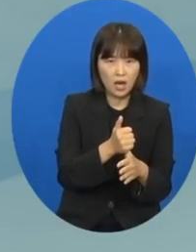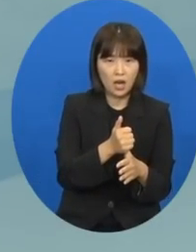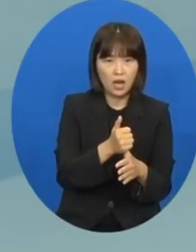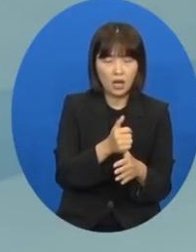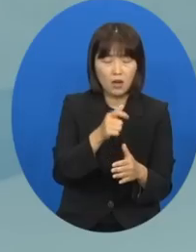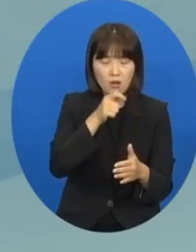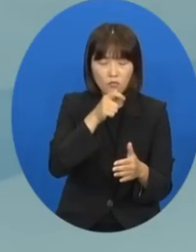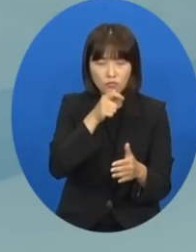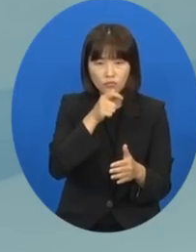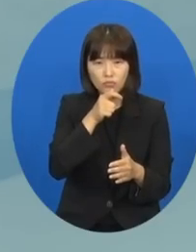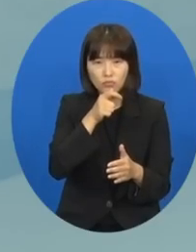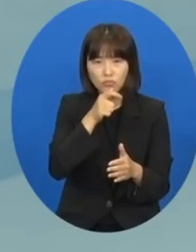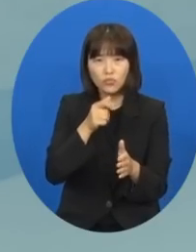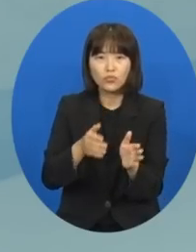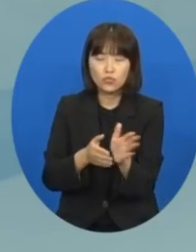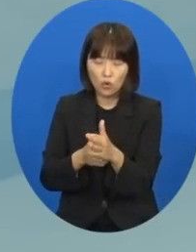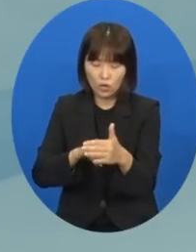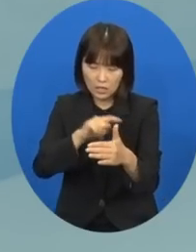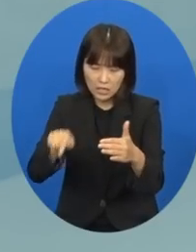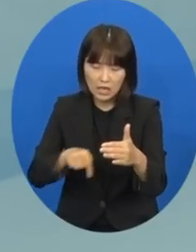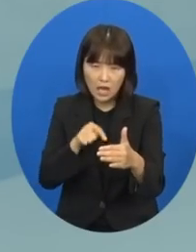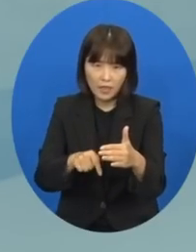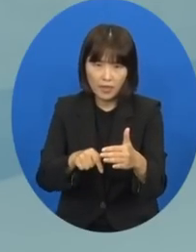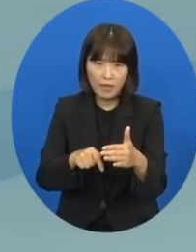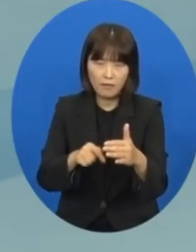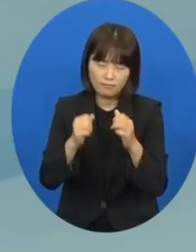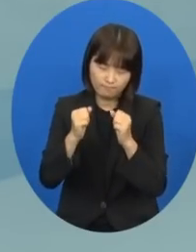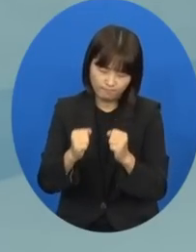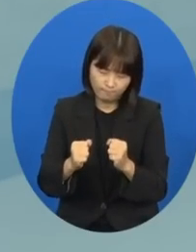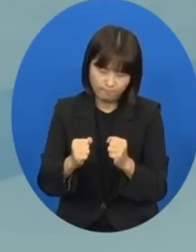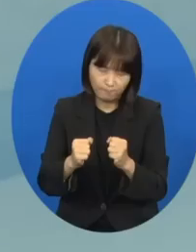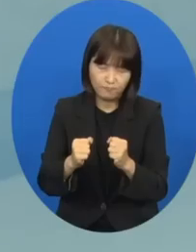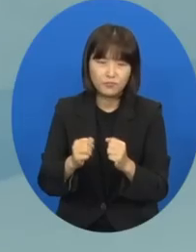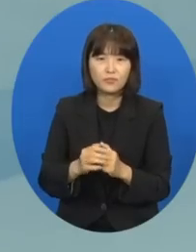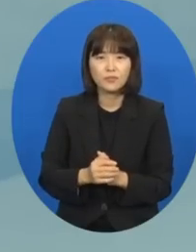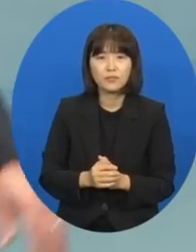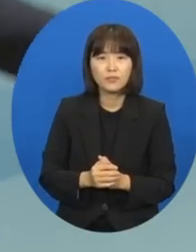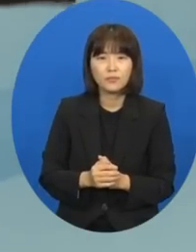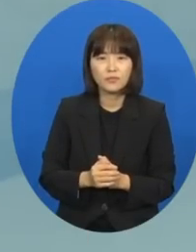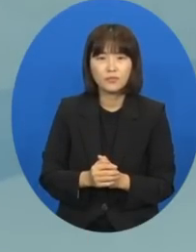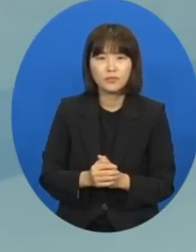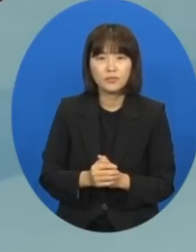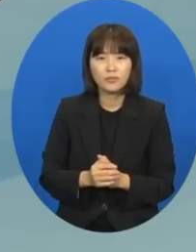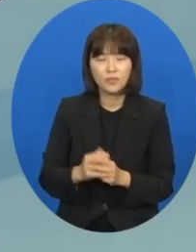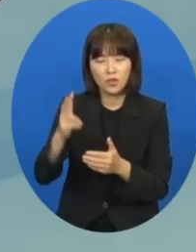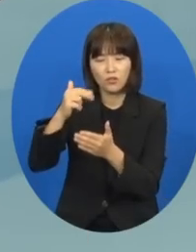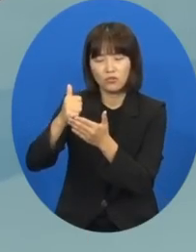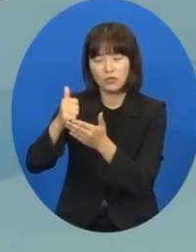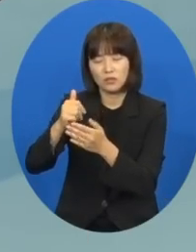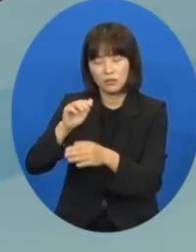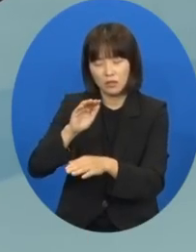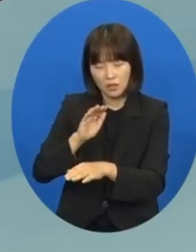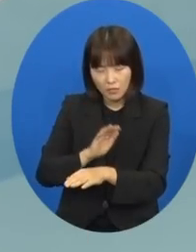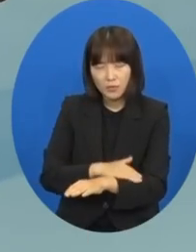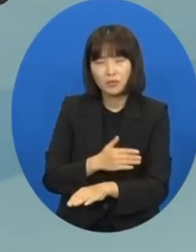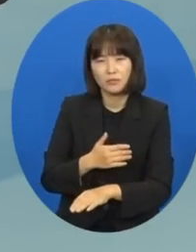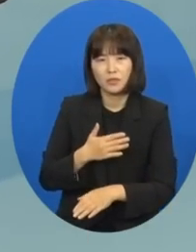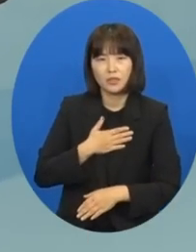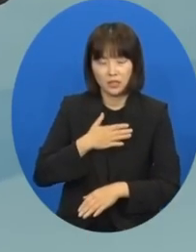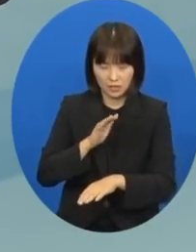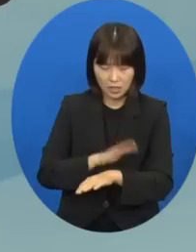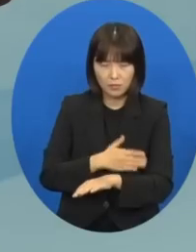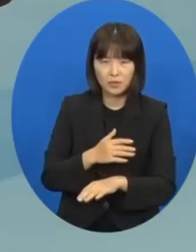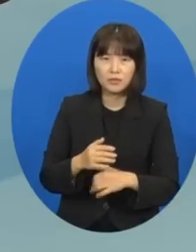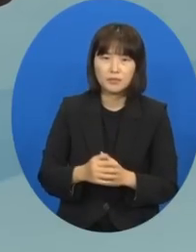있게 하시죠. 시커먼 컴컴한 곳에 있게 하신 다음에 뭐하게 하시는 거예요? 주님, 잘못했습니다. 저